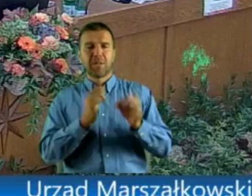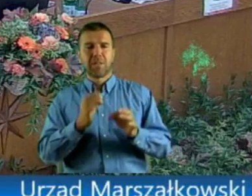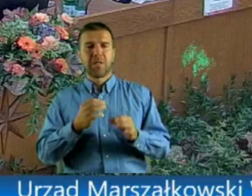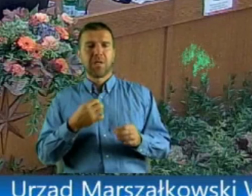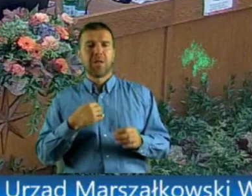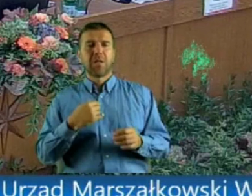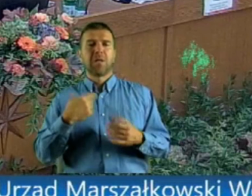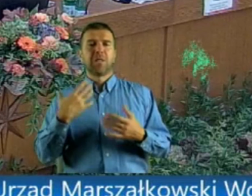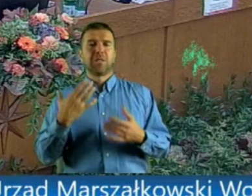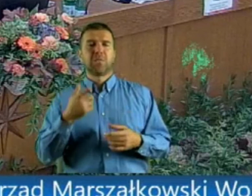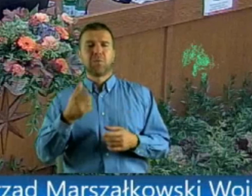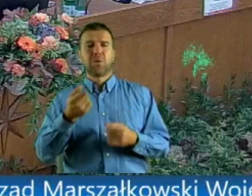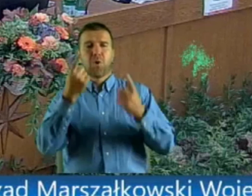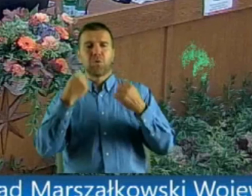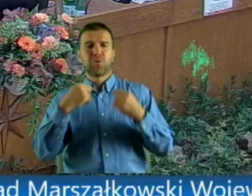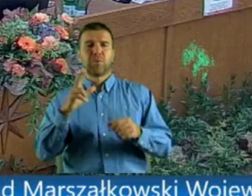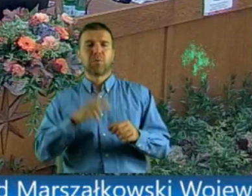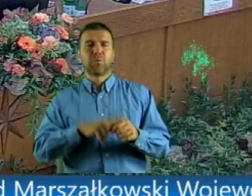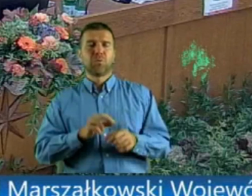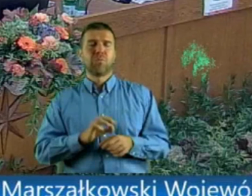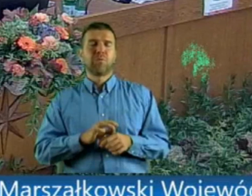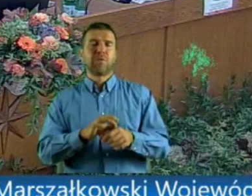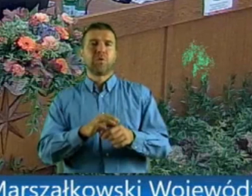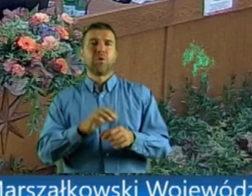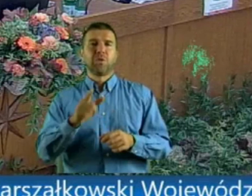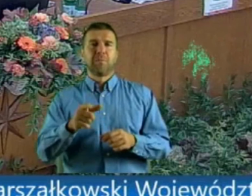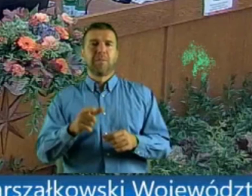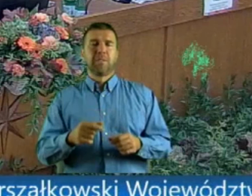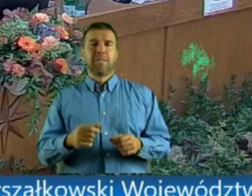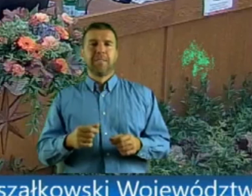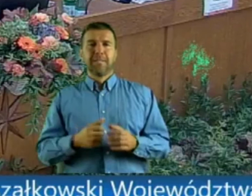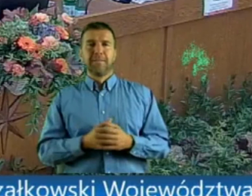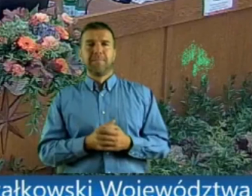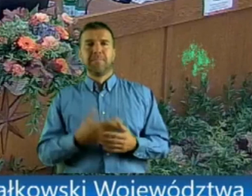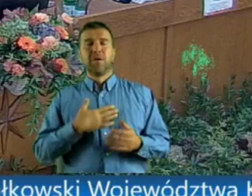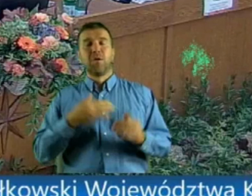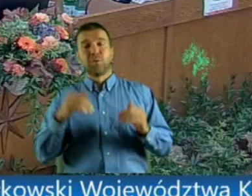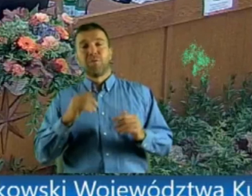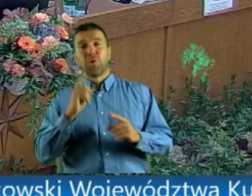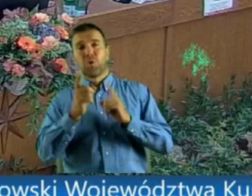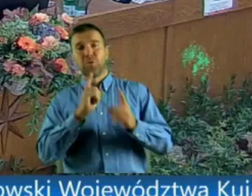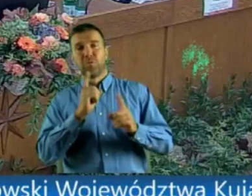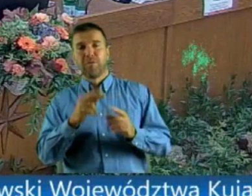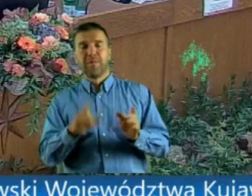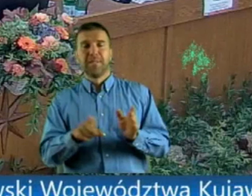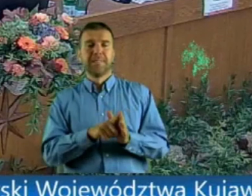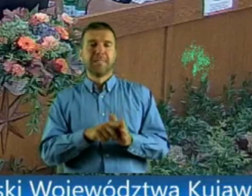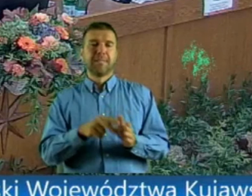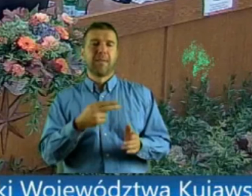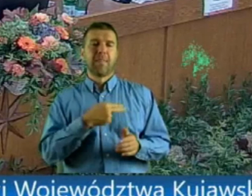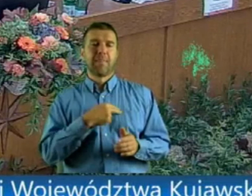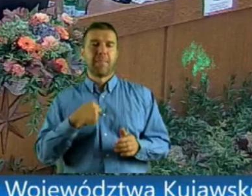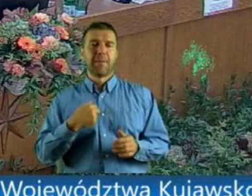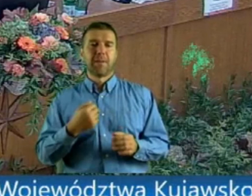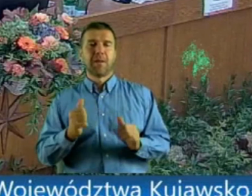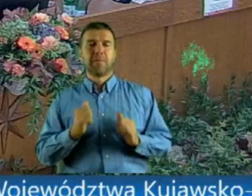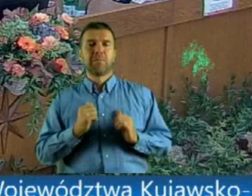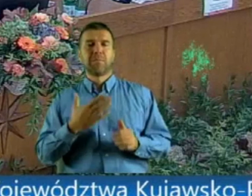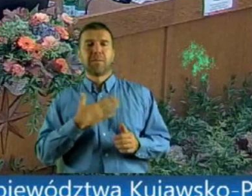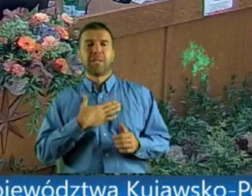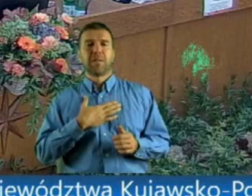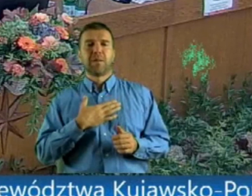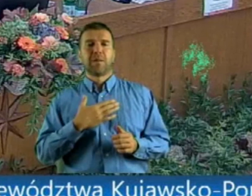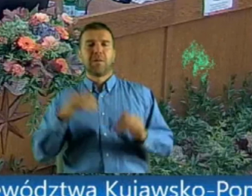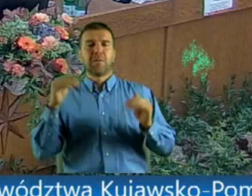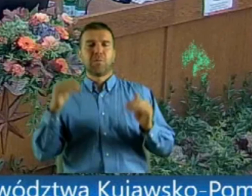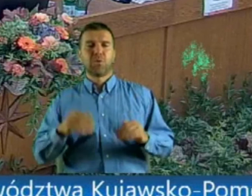natomiast chciałbym, żeby te osoby, które kierują tymi forami, miały możliwość rozmowy z nami i żebyśmy mieli też